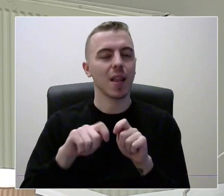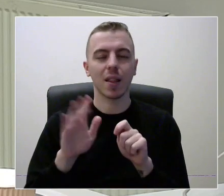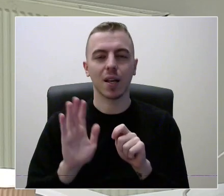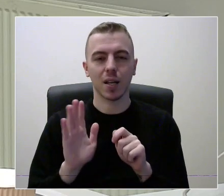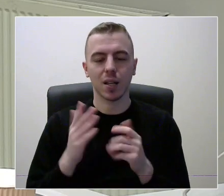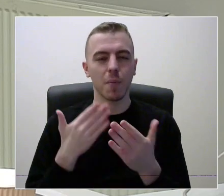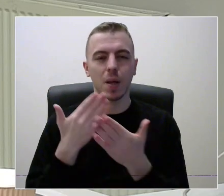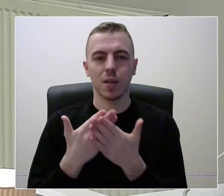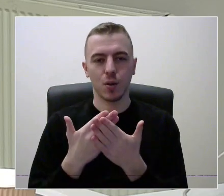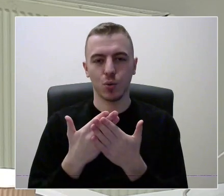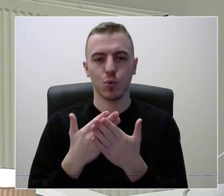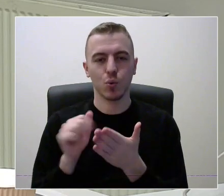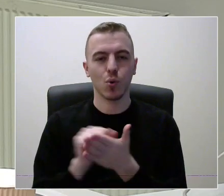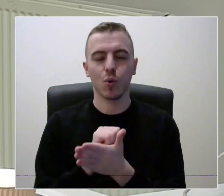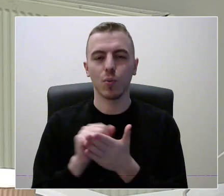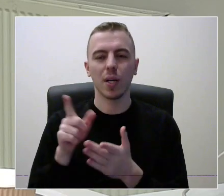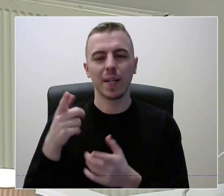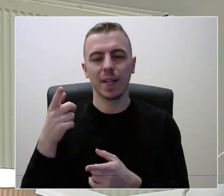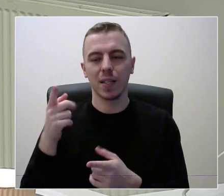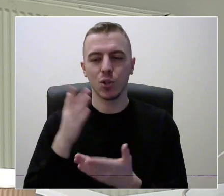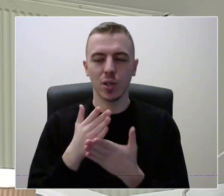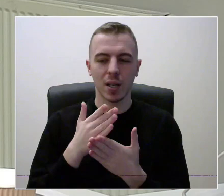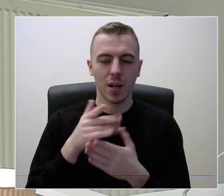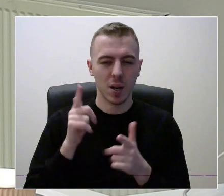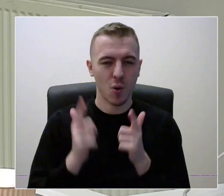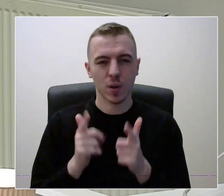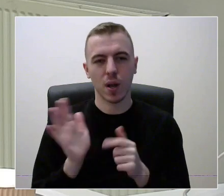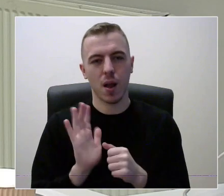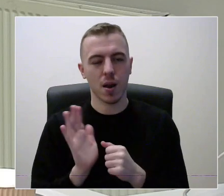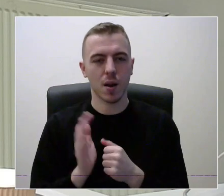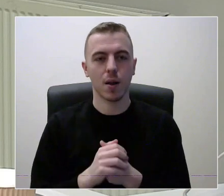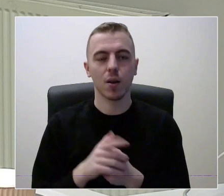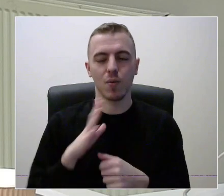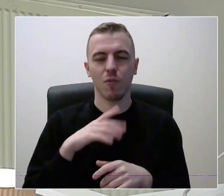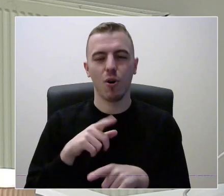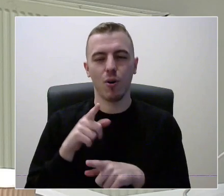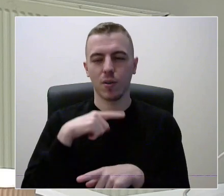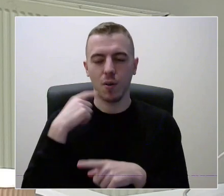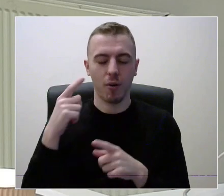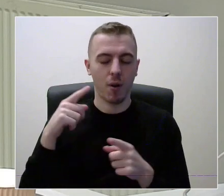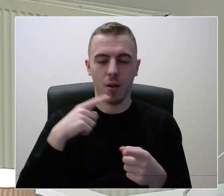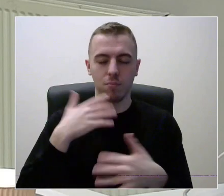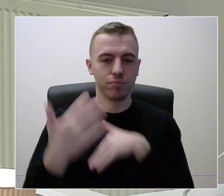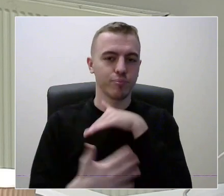dokumentų autentiškumo. Nemenkas sujudimas buvo kilęs ir pačioje gydymo įstaigoje.